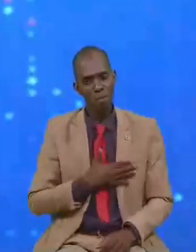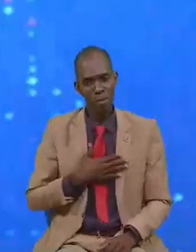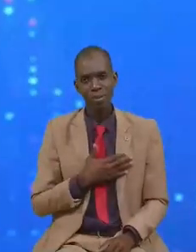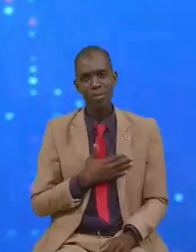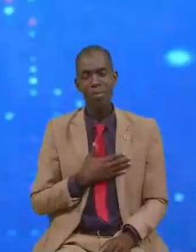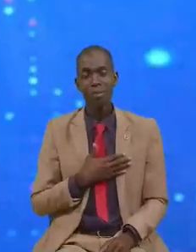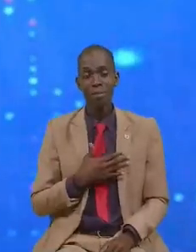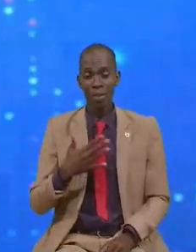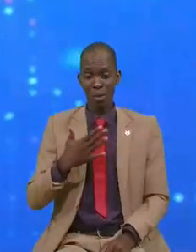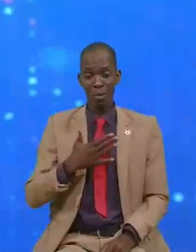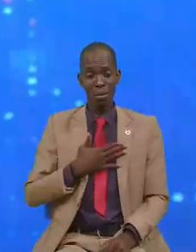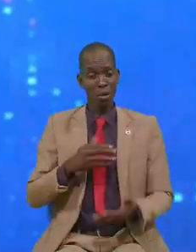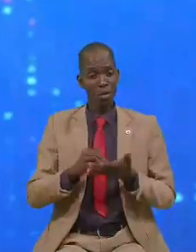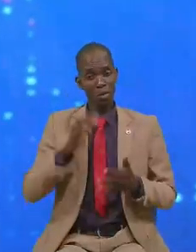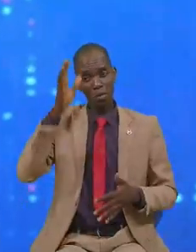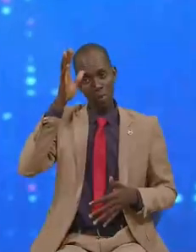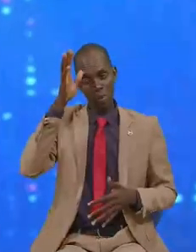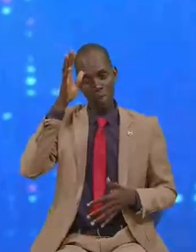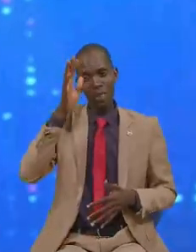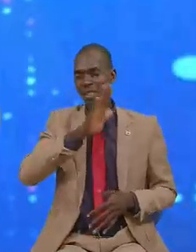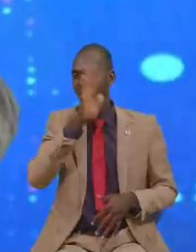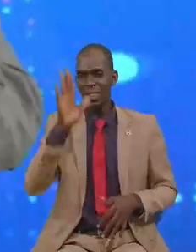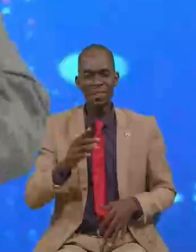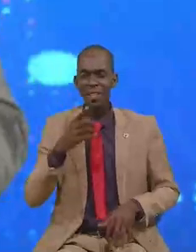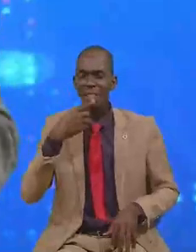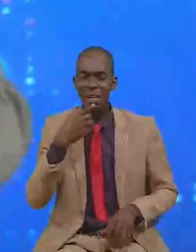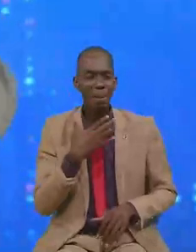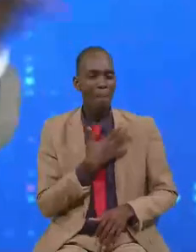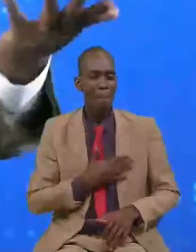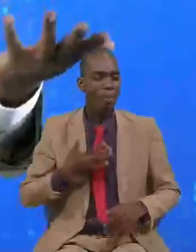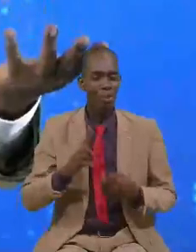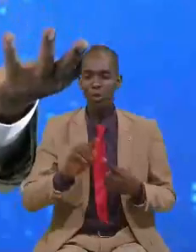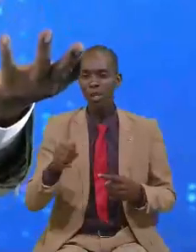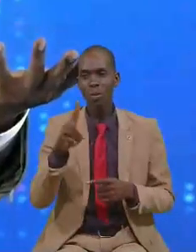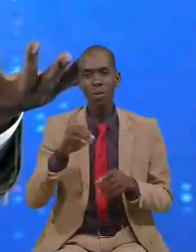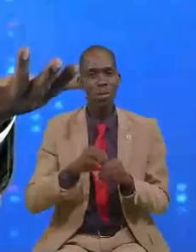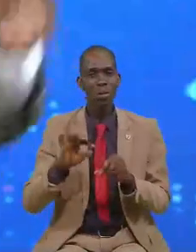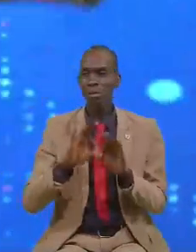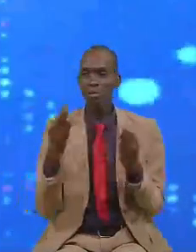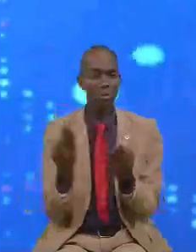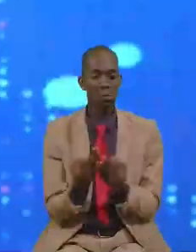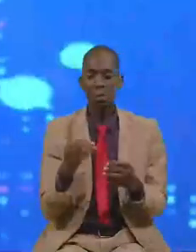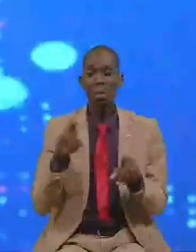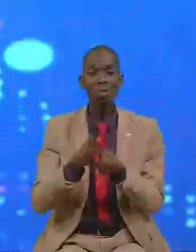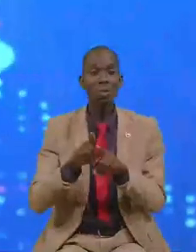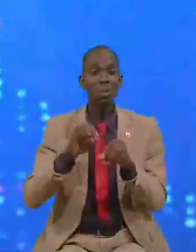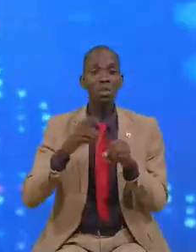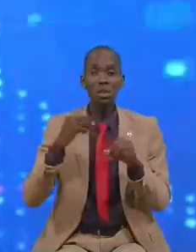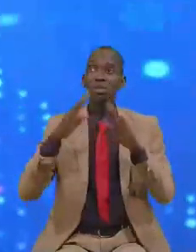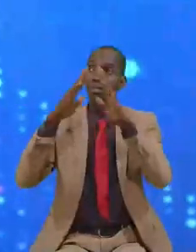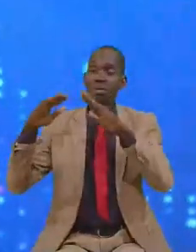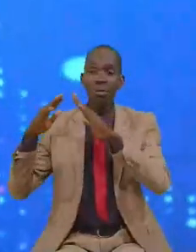père ne m'avait jamais, mon papa ne dit jamais, s'il te plaît, à quelqu'un, même dans la communauté. Il